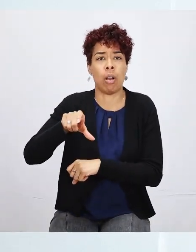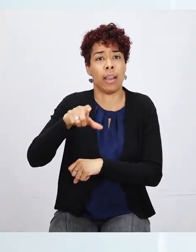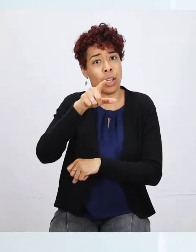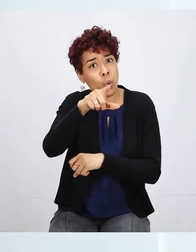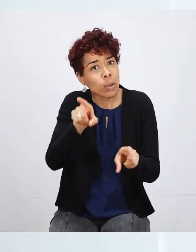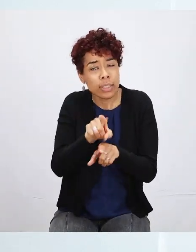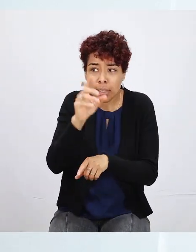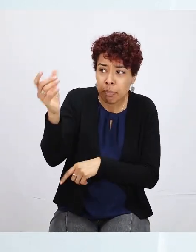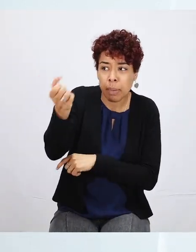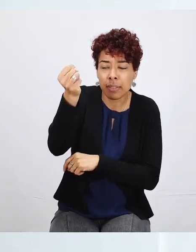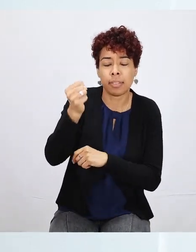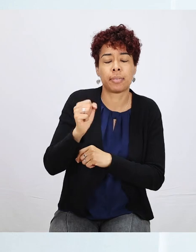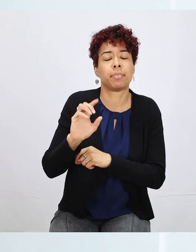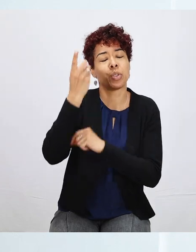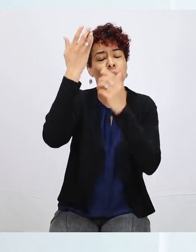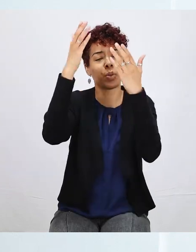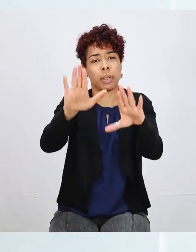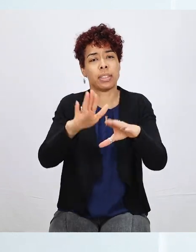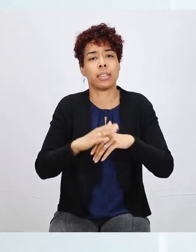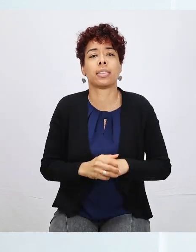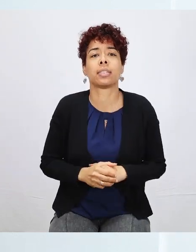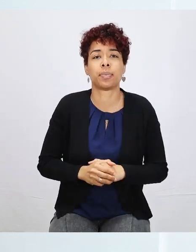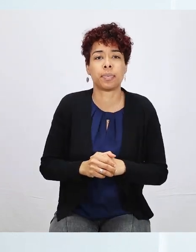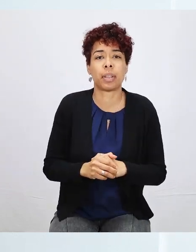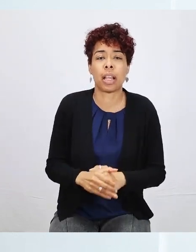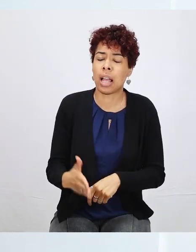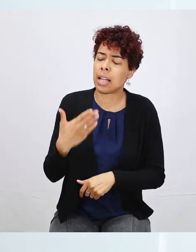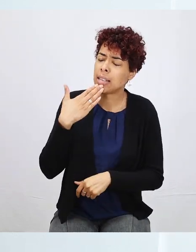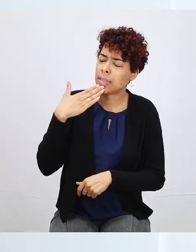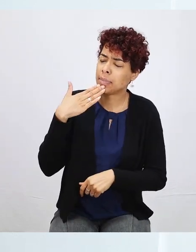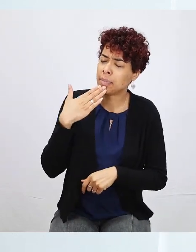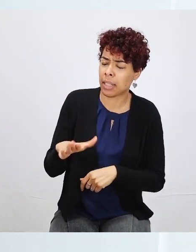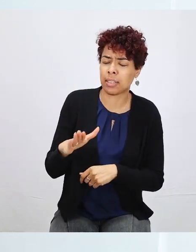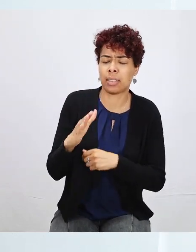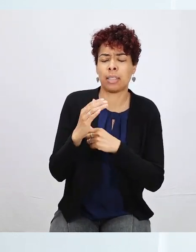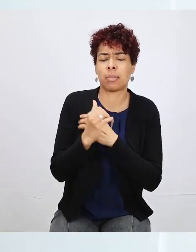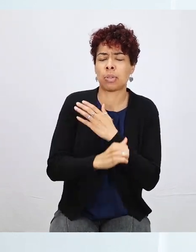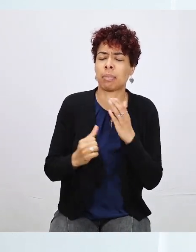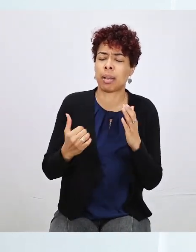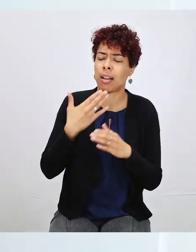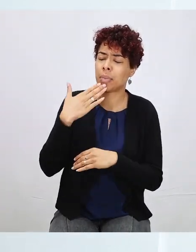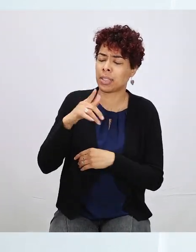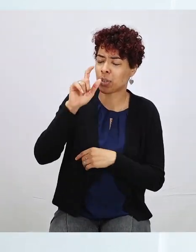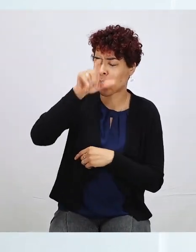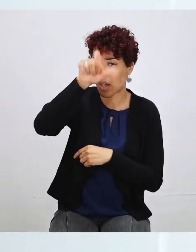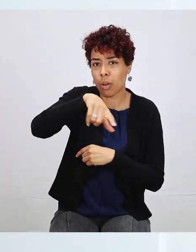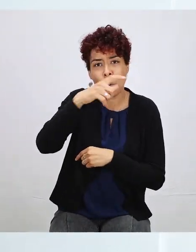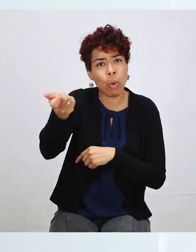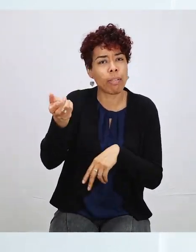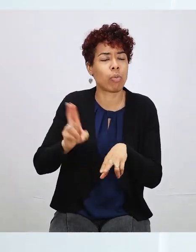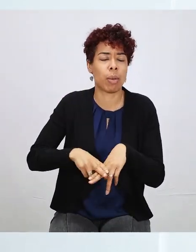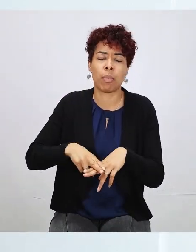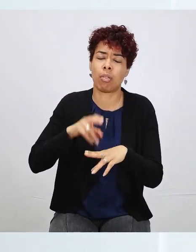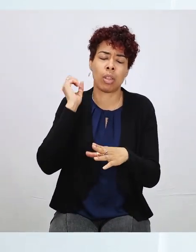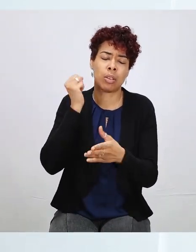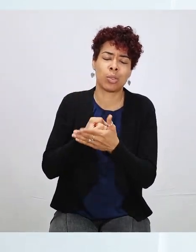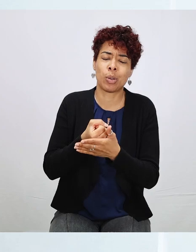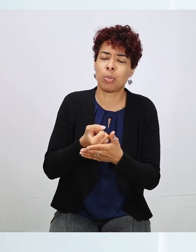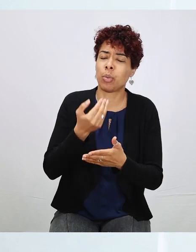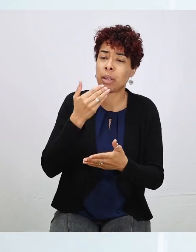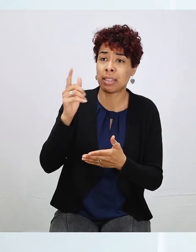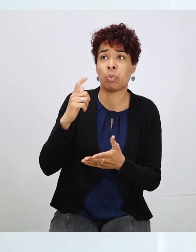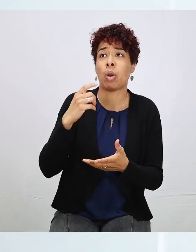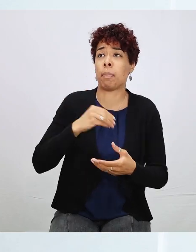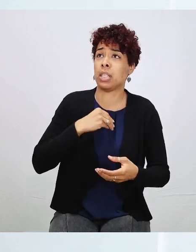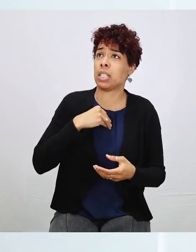dans ce sens-là. Seigneur, merci pour ta parole, merci parce que Seigneur, tu as tout accompli à la croix. Tu t'es chargé de nos péchés, mais tu as aussi vaincu l'adversaire